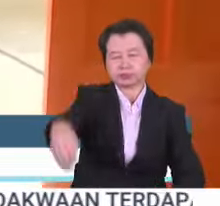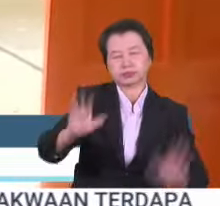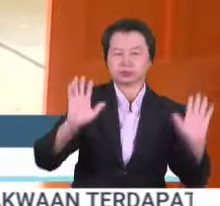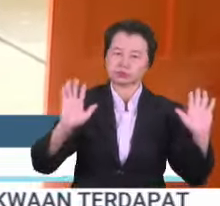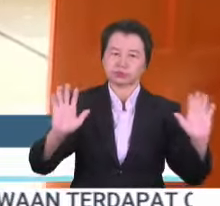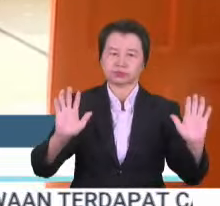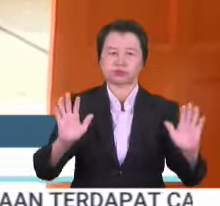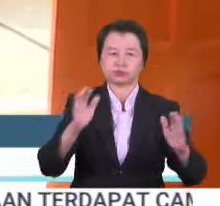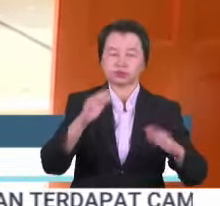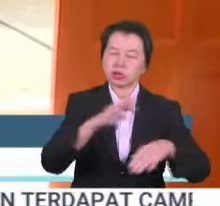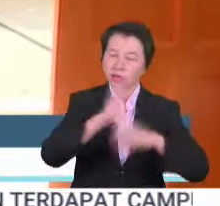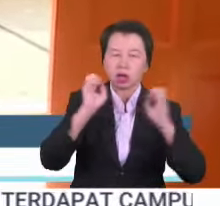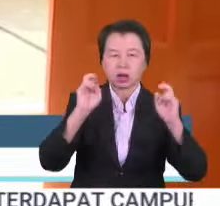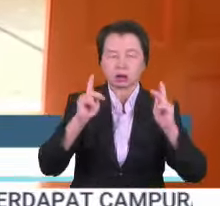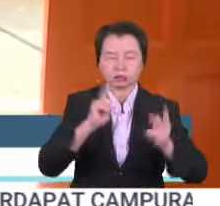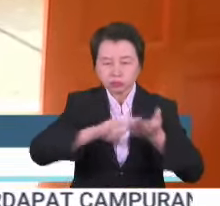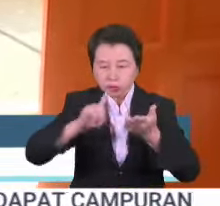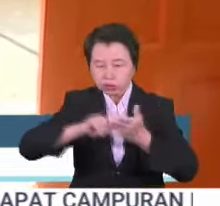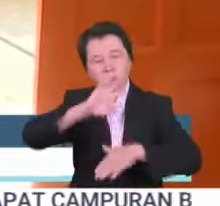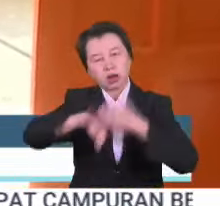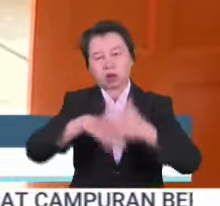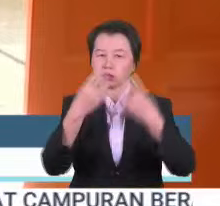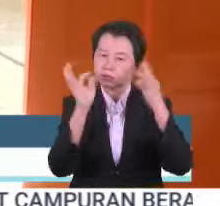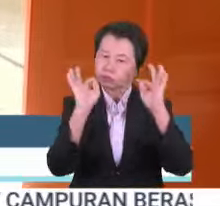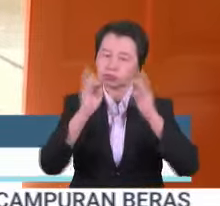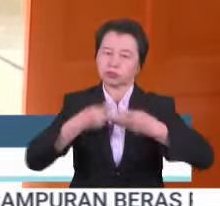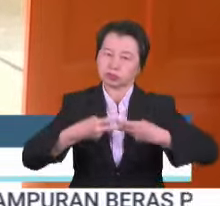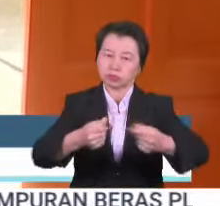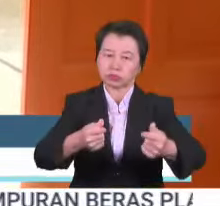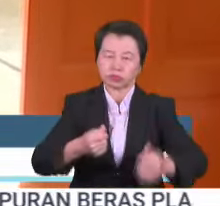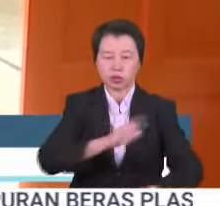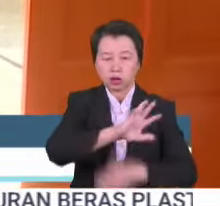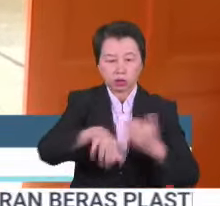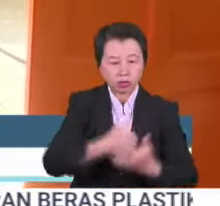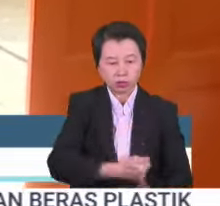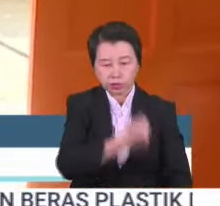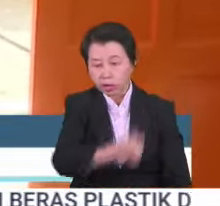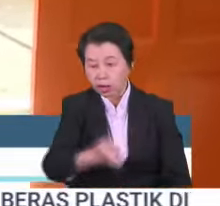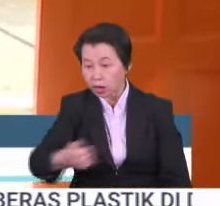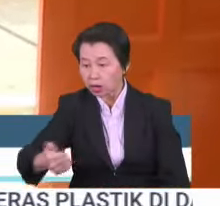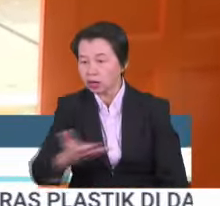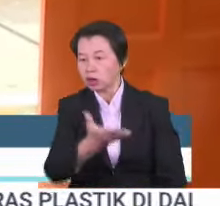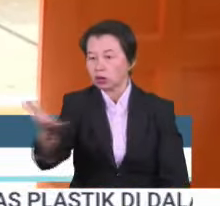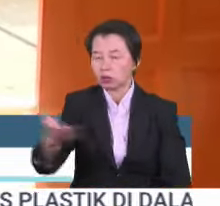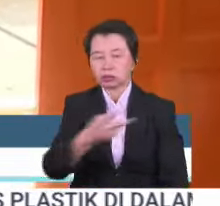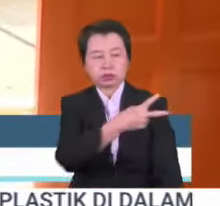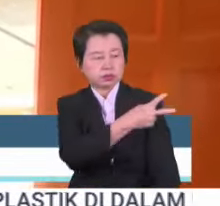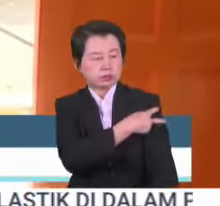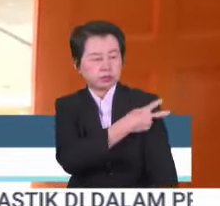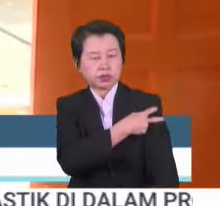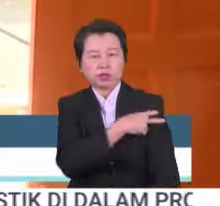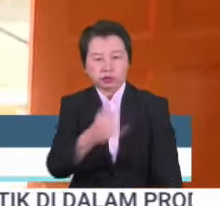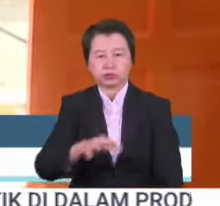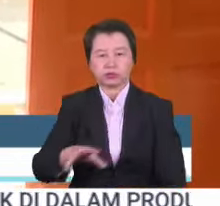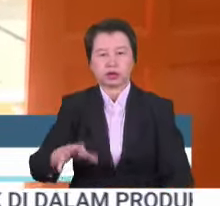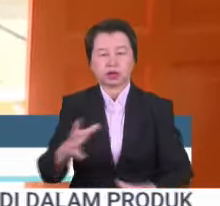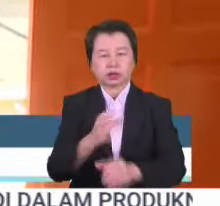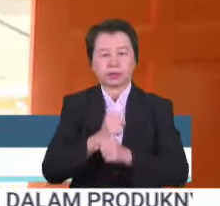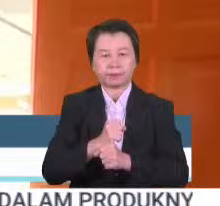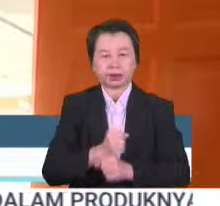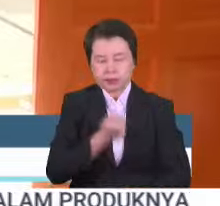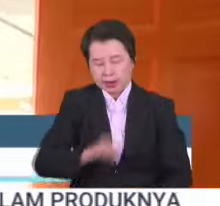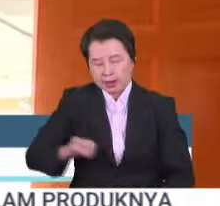Alhamdulillah proses berjalan lancar. Dari segi peralatan-peralatan juga, semua penyelia-penyelia pusat mengundi telah menerima